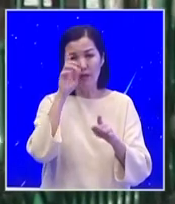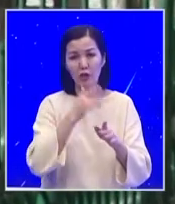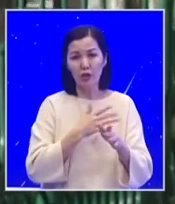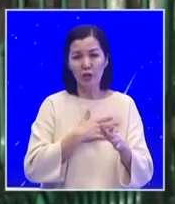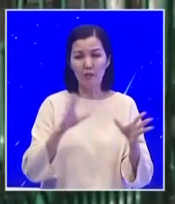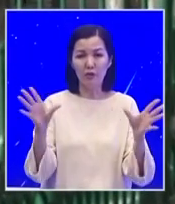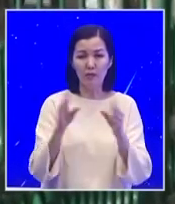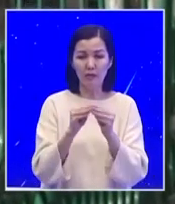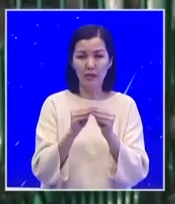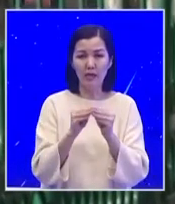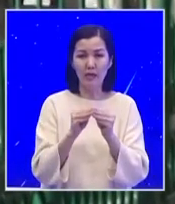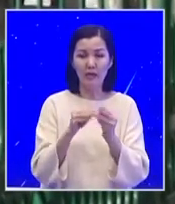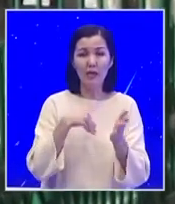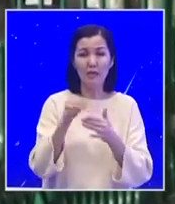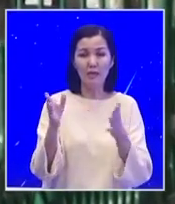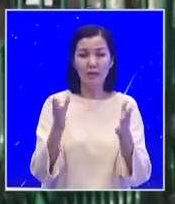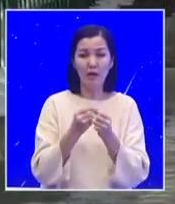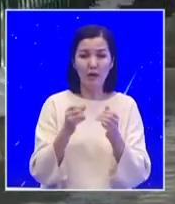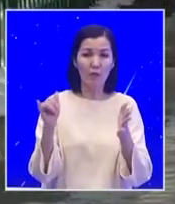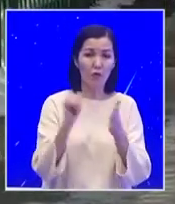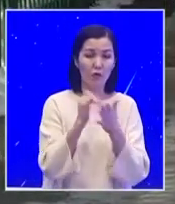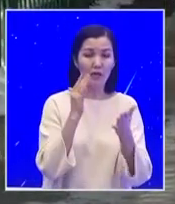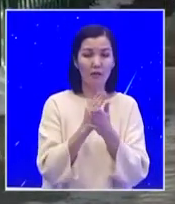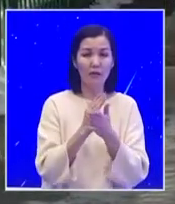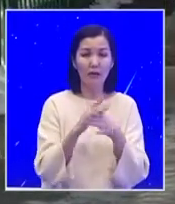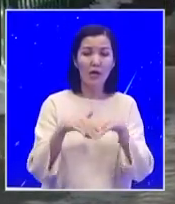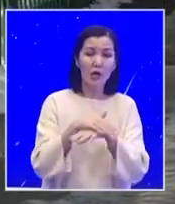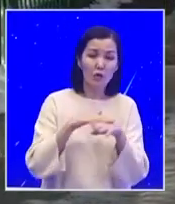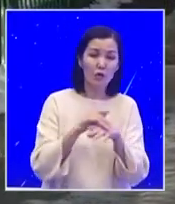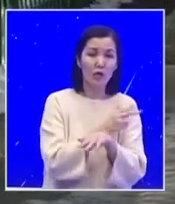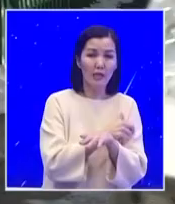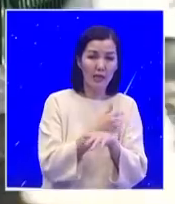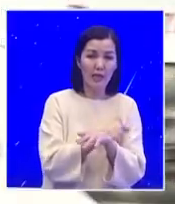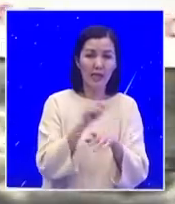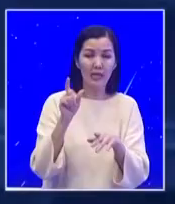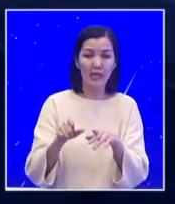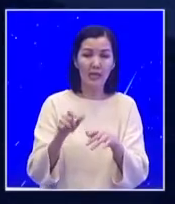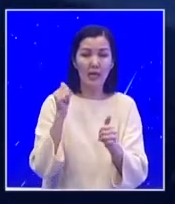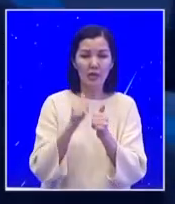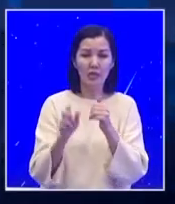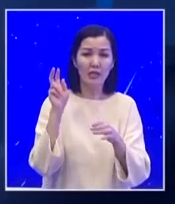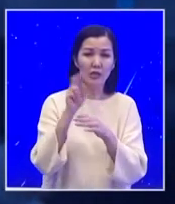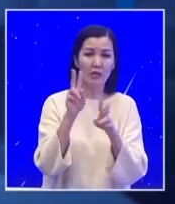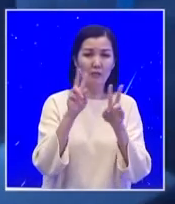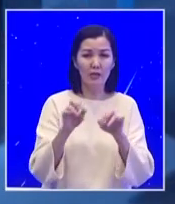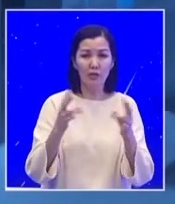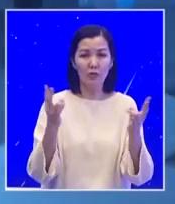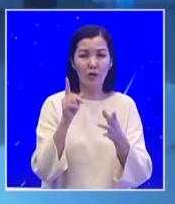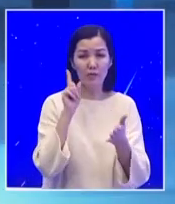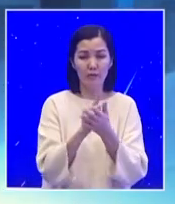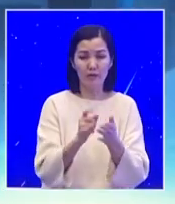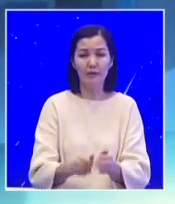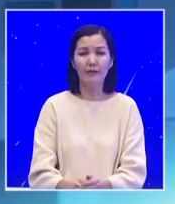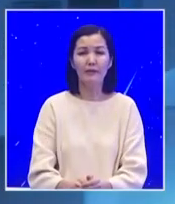әріптестік негізінде алынып жатыр. Жалпы мамандар тұрғындарды дәрігерлерге уақытылы қаралып тұруға шақырады. Мадина Берқызы, Нұржан